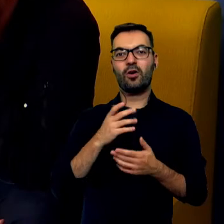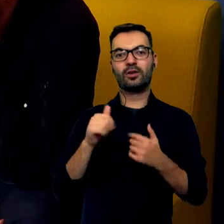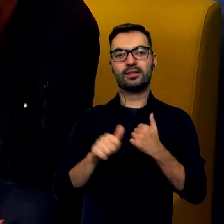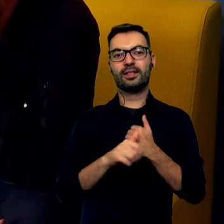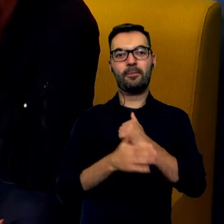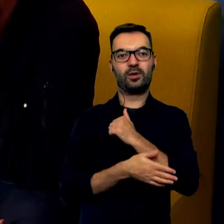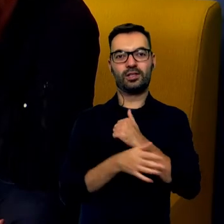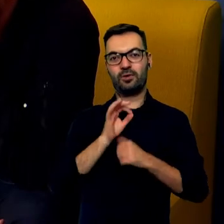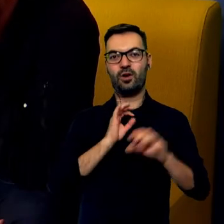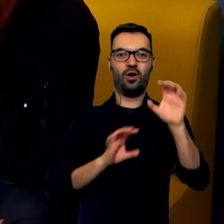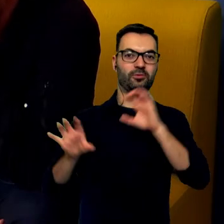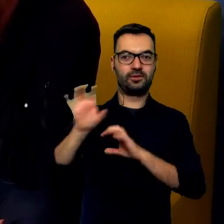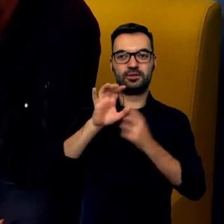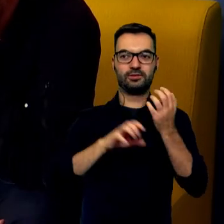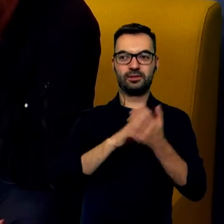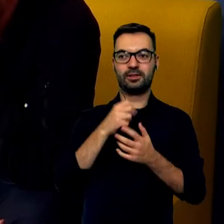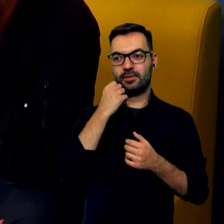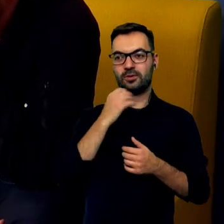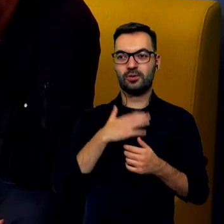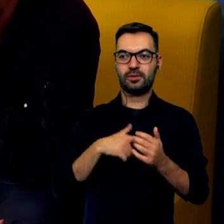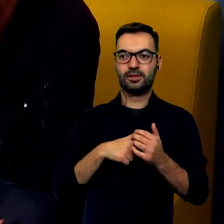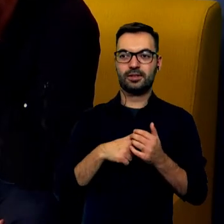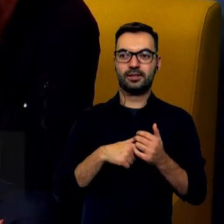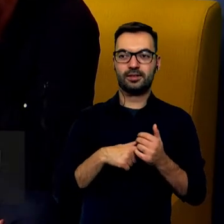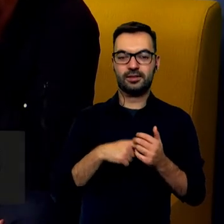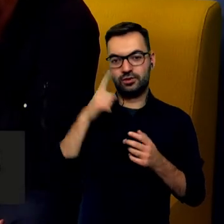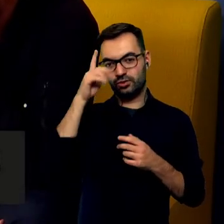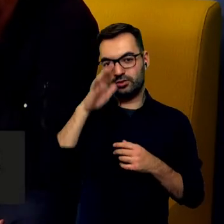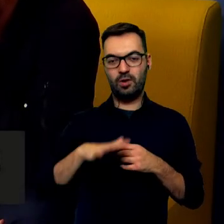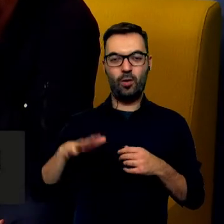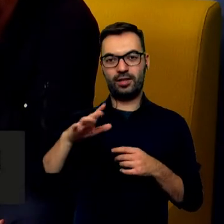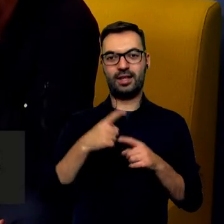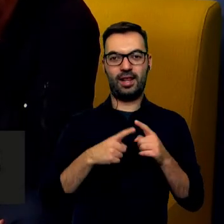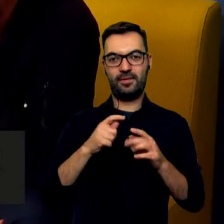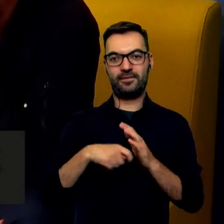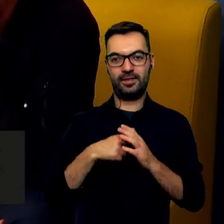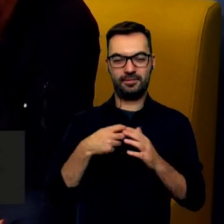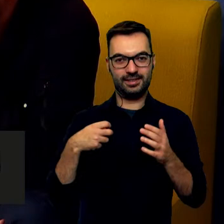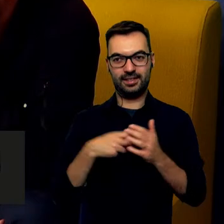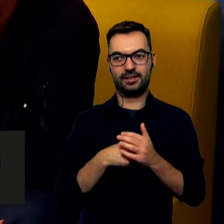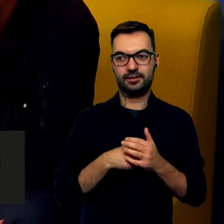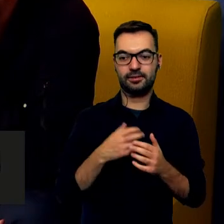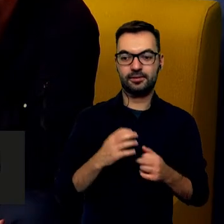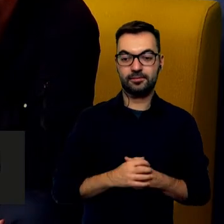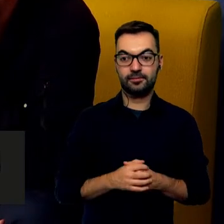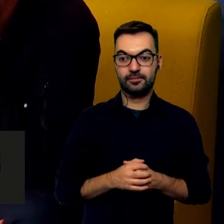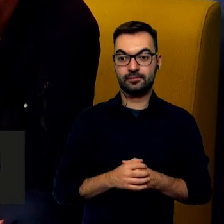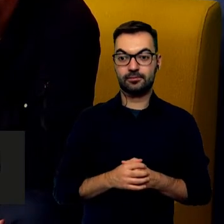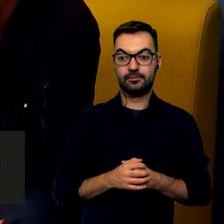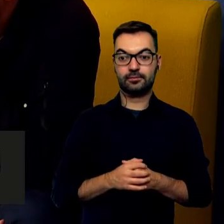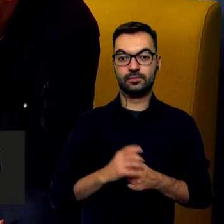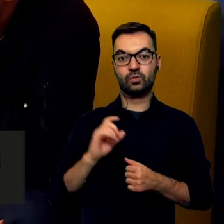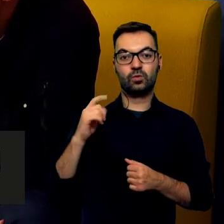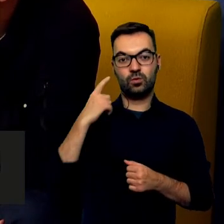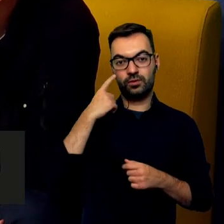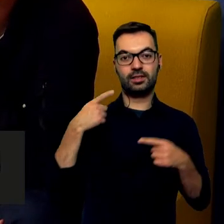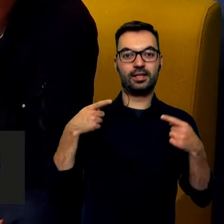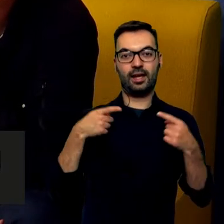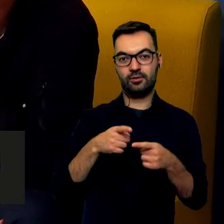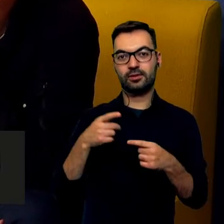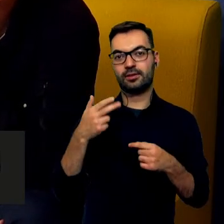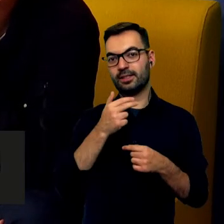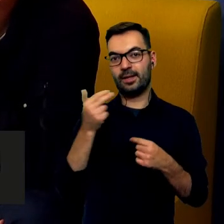obserwacji rzeczywistości, ja bardzo lubię ten taki aspekt społeczny w filmach, gdzie pomimo głównego nurtu,